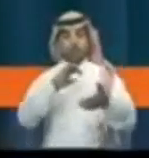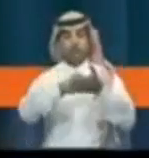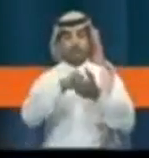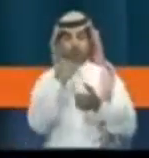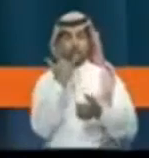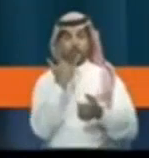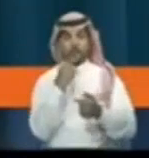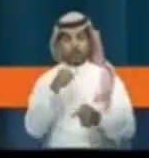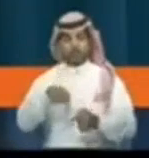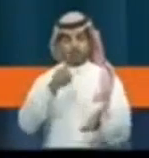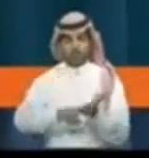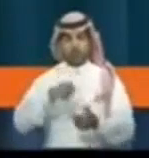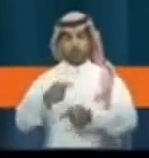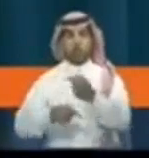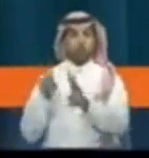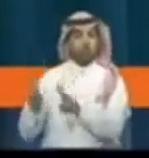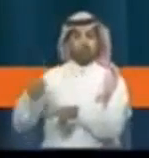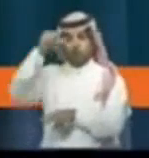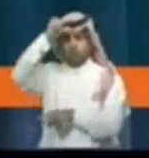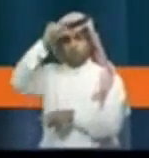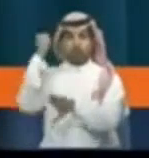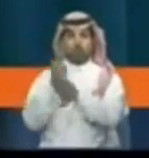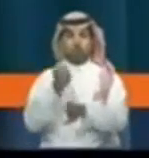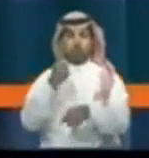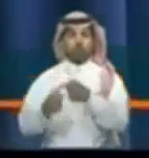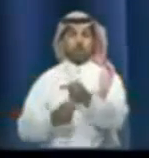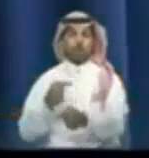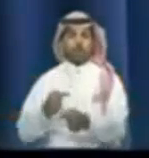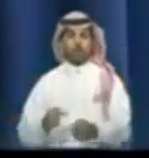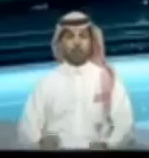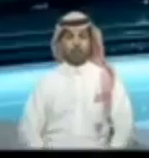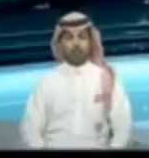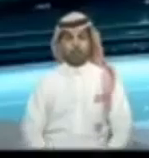التحالف يؤكد استمرار خروقات الميليشيات الحوثية لاتفاق ستوكهولم.